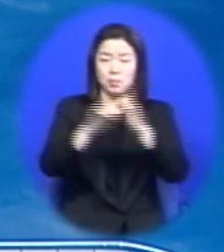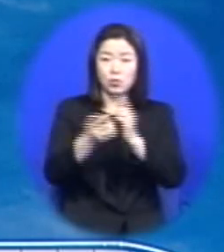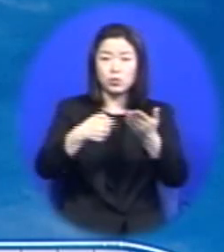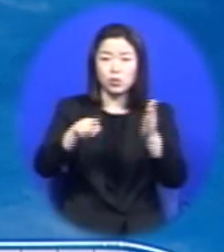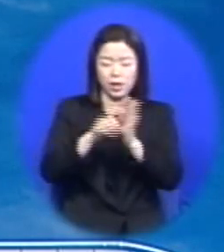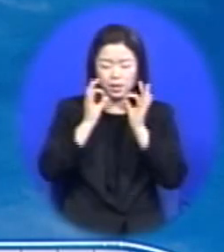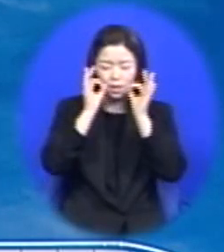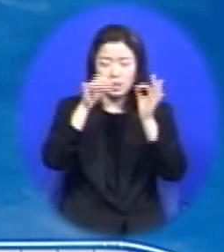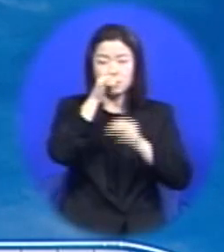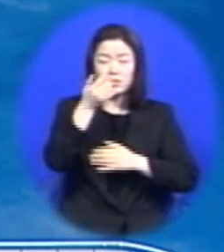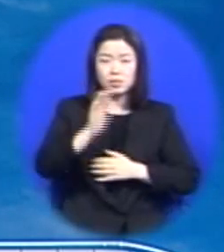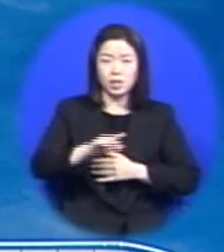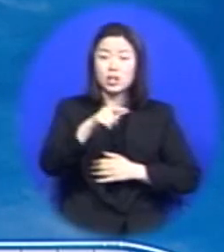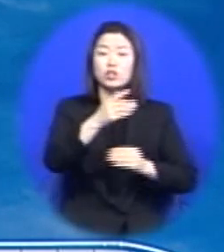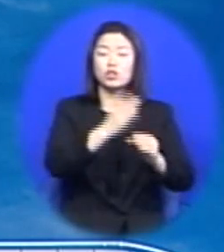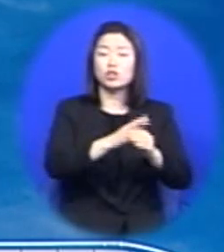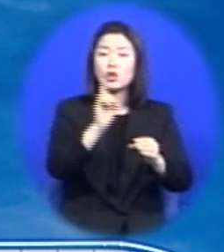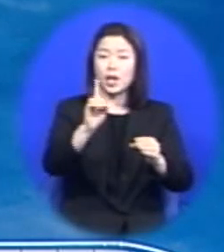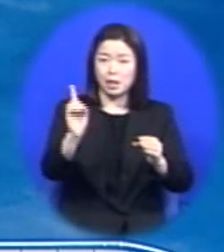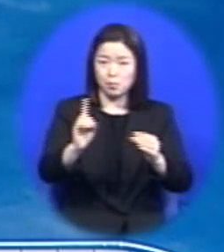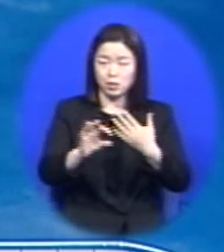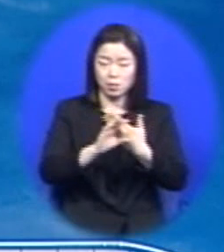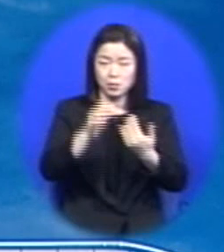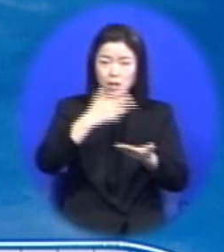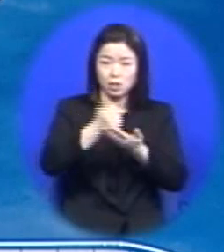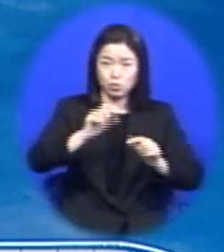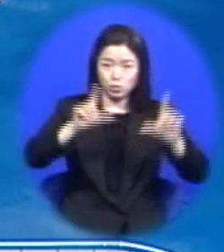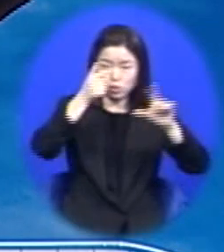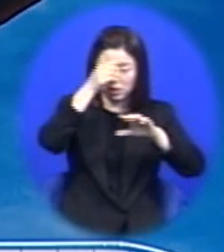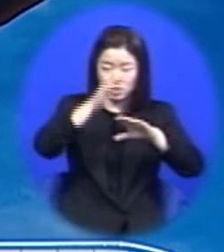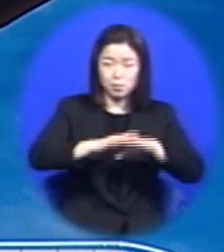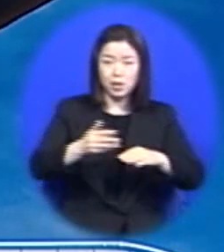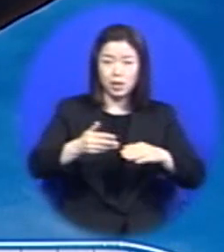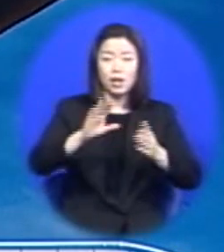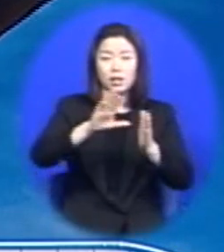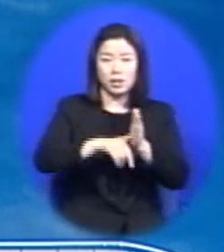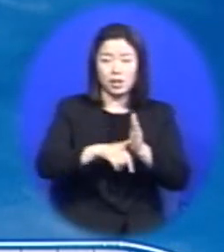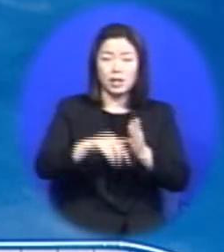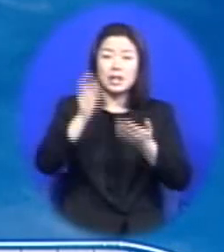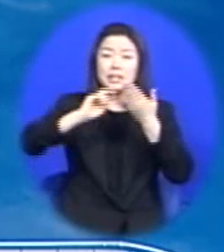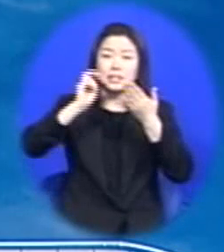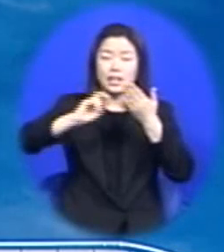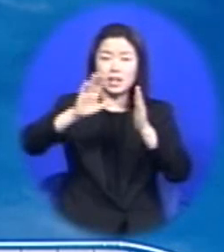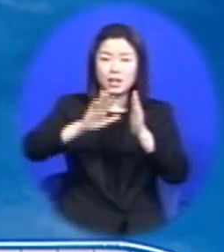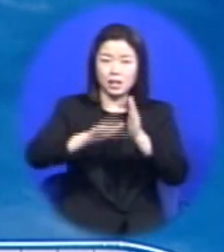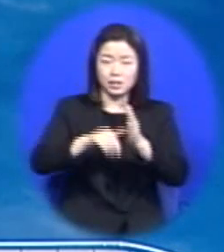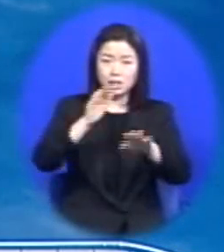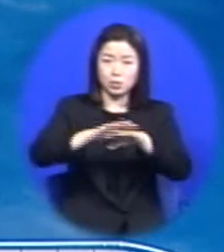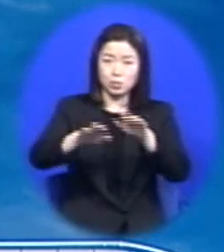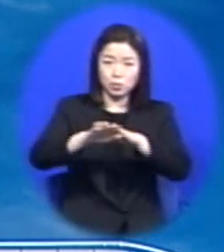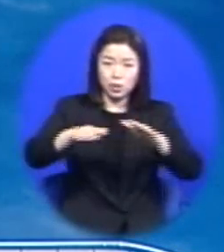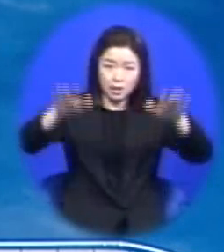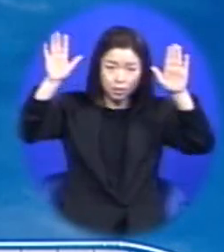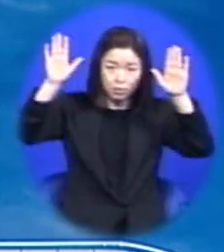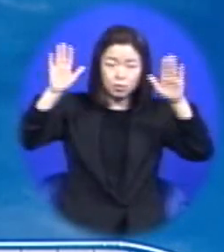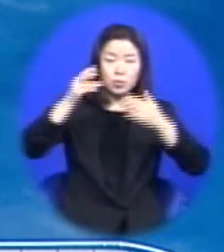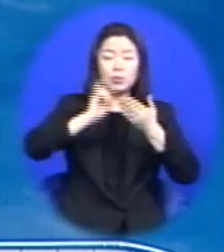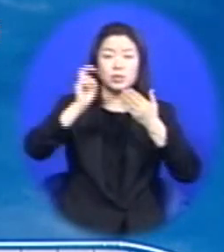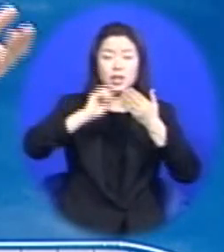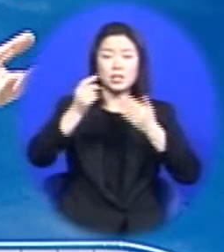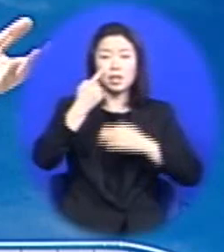썼는데 그 중에 하나가 주일 예배 드릴 때 찬양하는 시간에 손을 들고 찬양합시다.